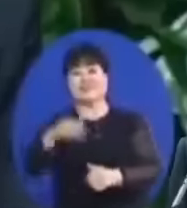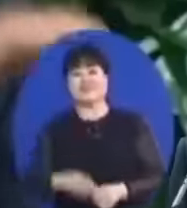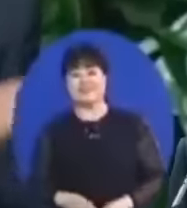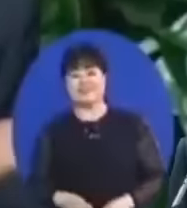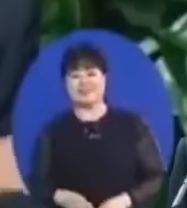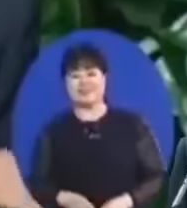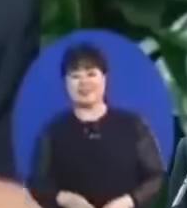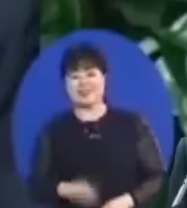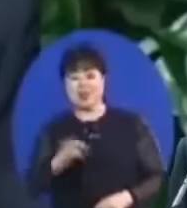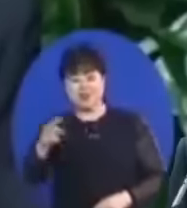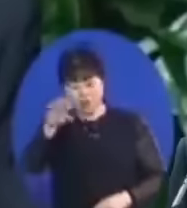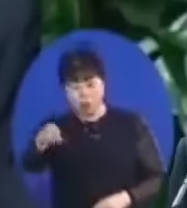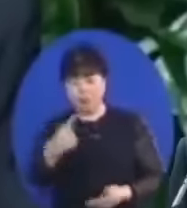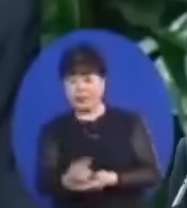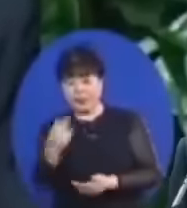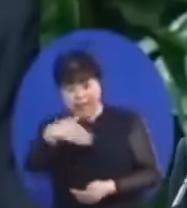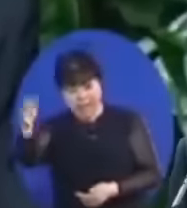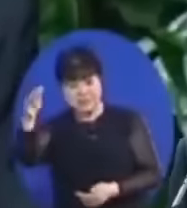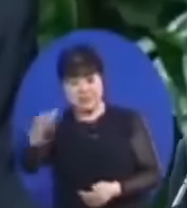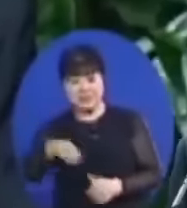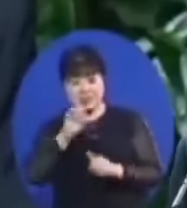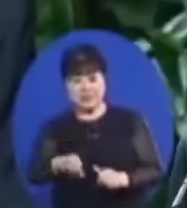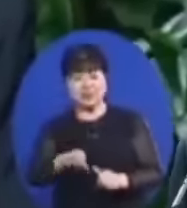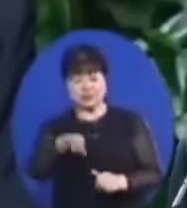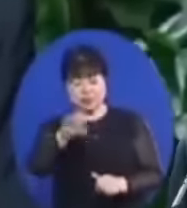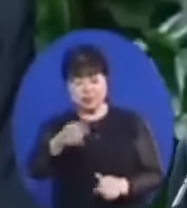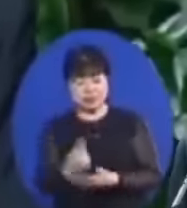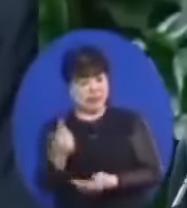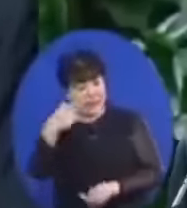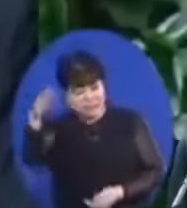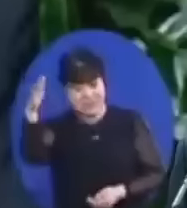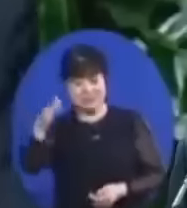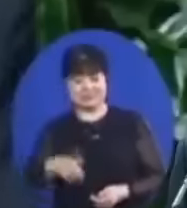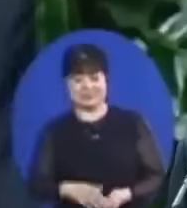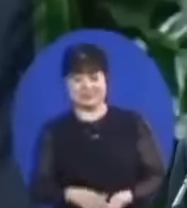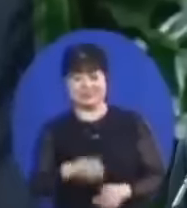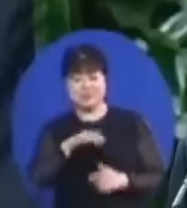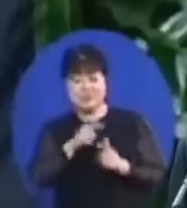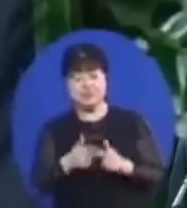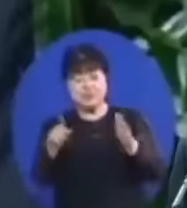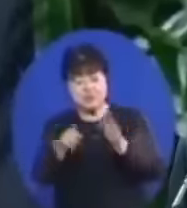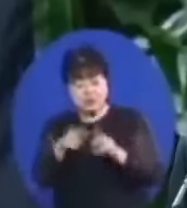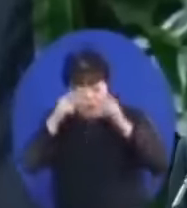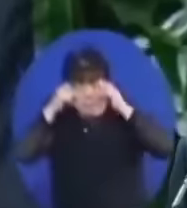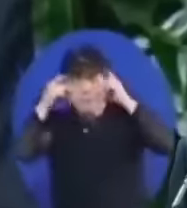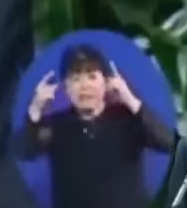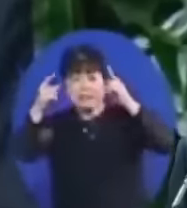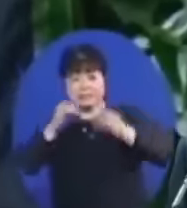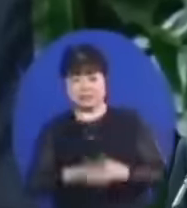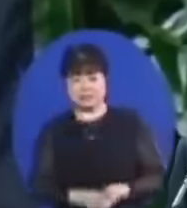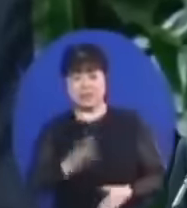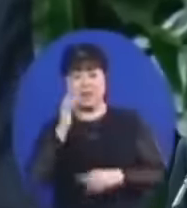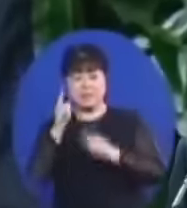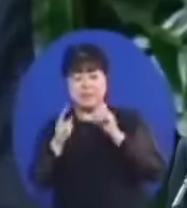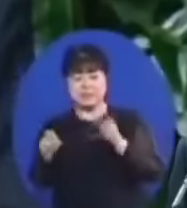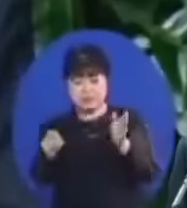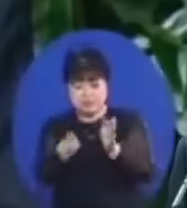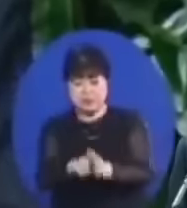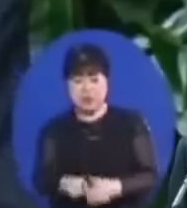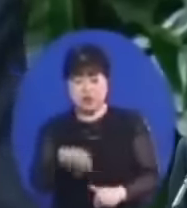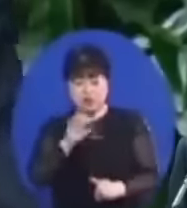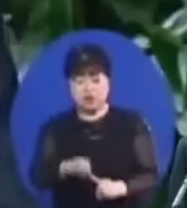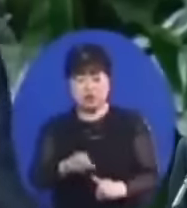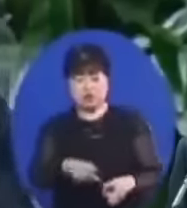여리고로 나갔던 것입니다. 저주의 도시에서 떠나간 것입니다. 우리도 예수를 믿고 눈이 밝아지면은 말씀을 믿고